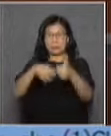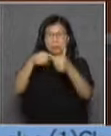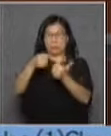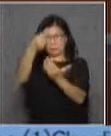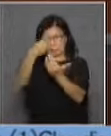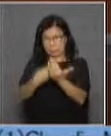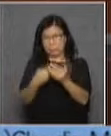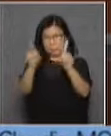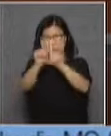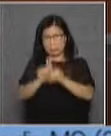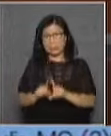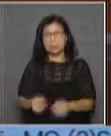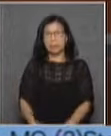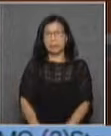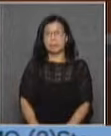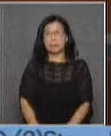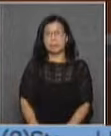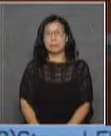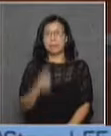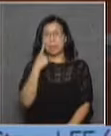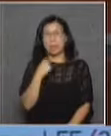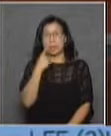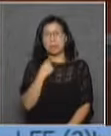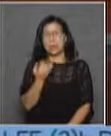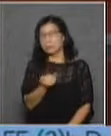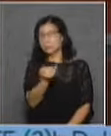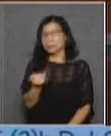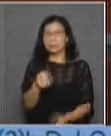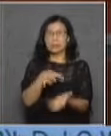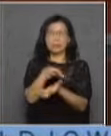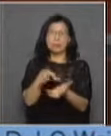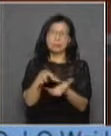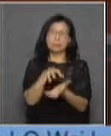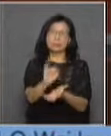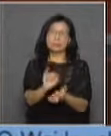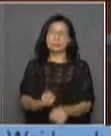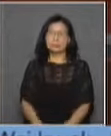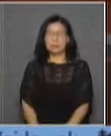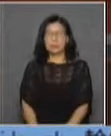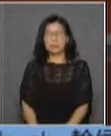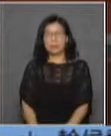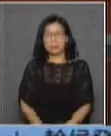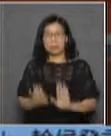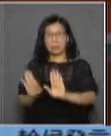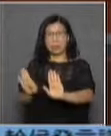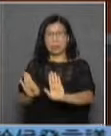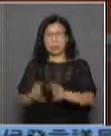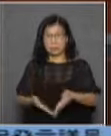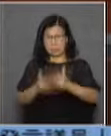已經成為一個即係貪污腐敗嘅一個嘅溫床啦。所以你拒絕成立呢個委